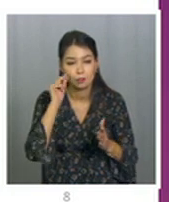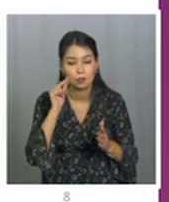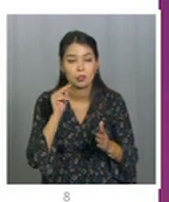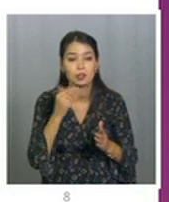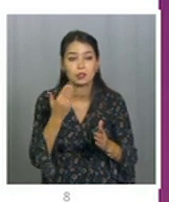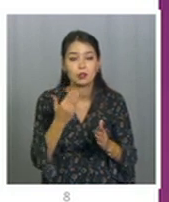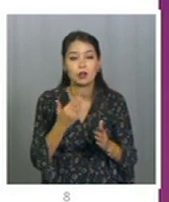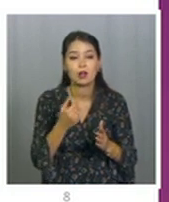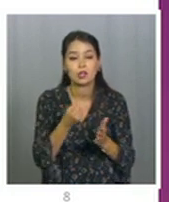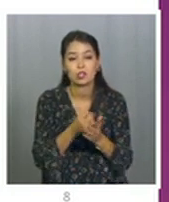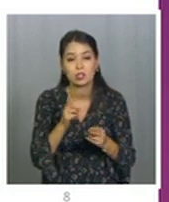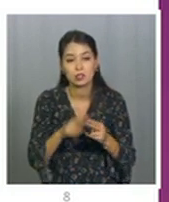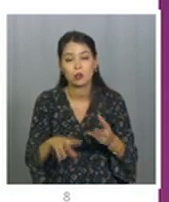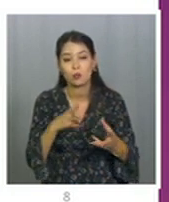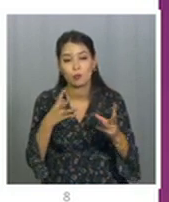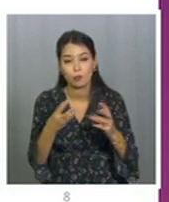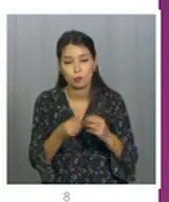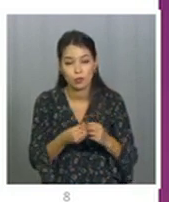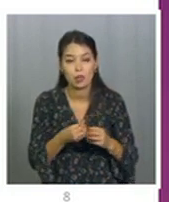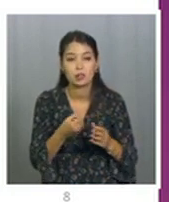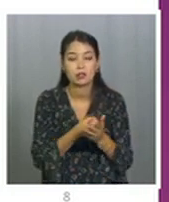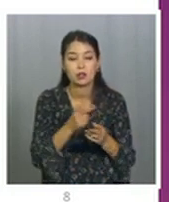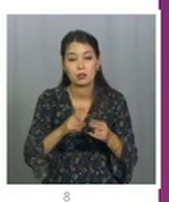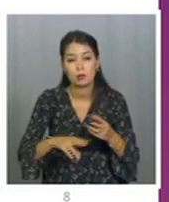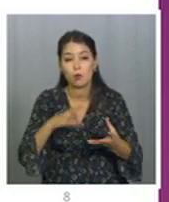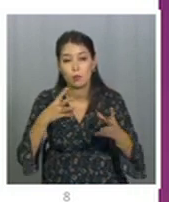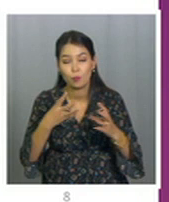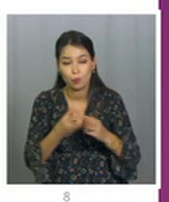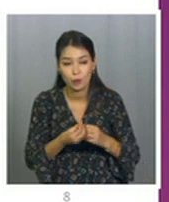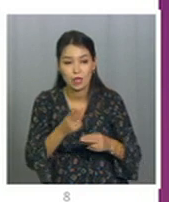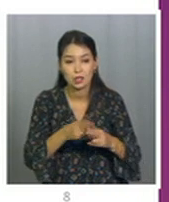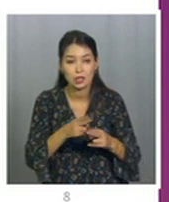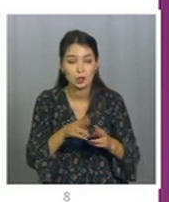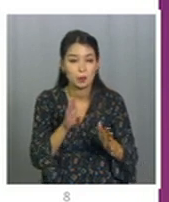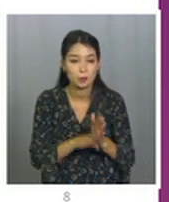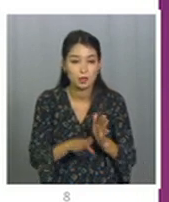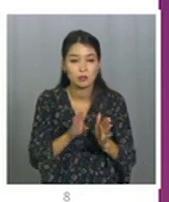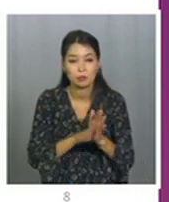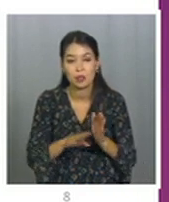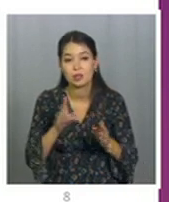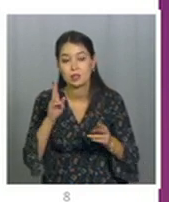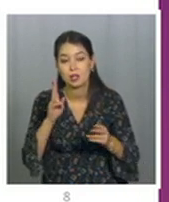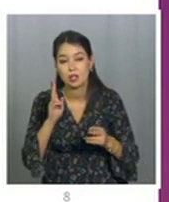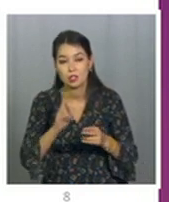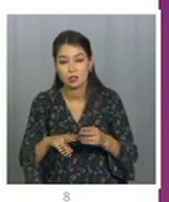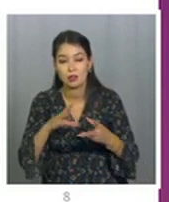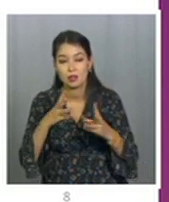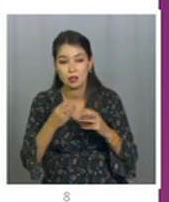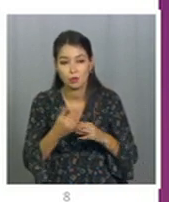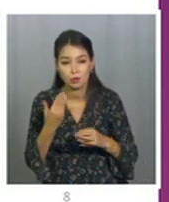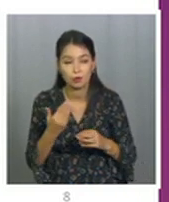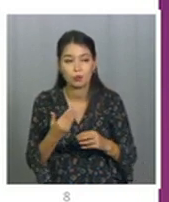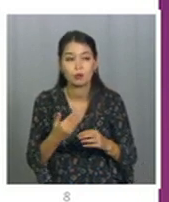ұмтылады. Ол шексіздікке ұмтылатын болса, кедергі шексіздікке ұмтылатын болса, онда бізде тізбектен тоқ